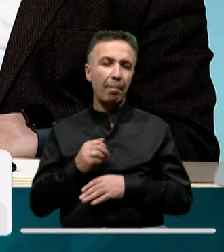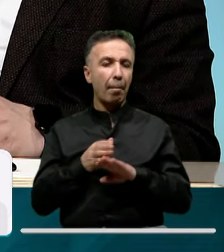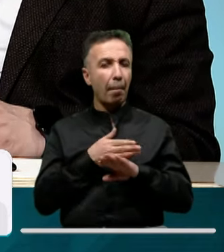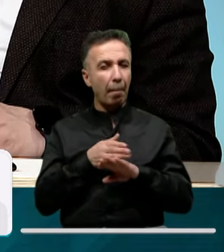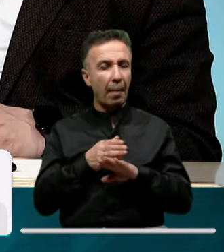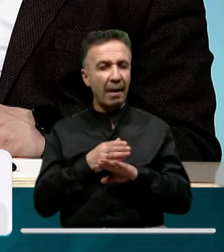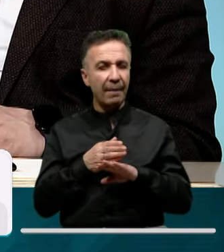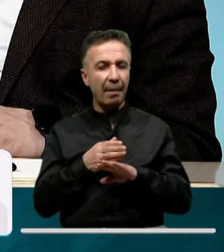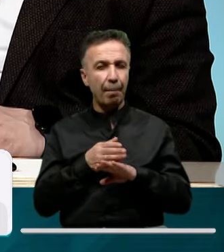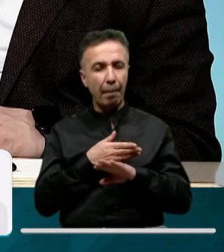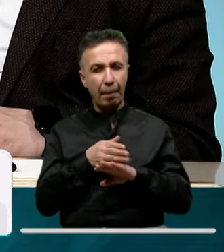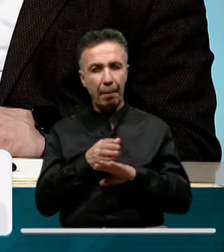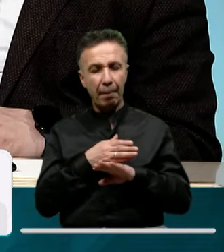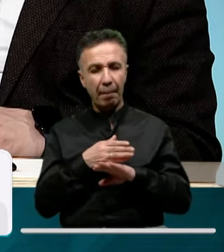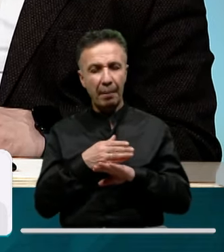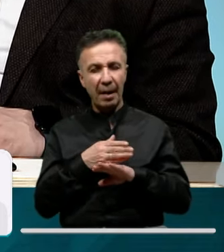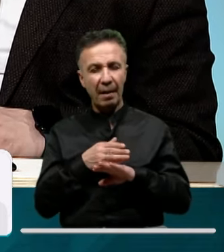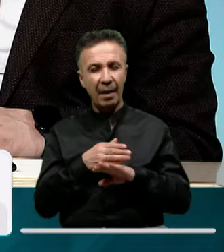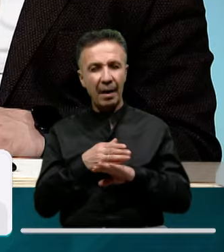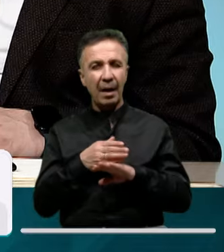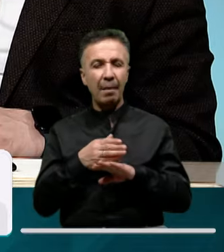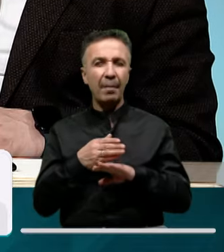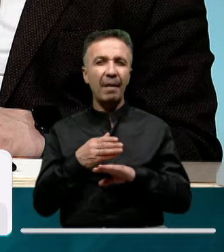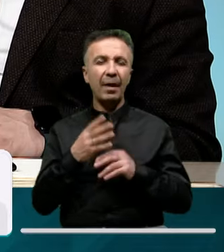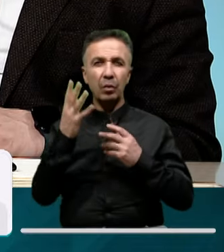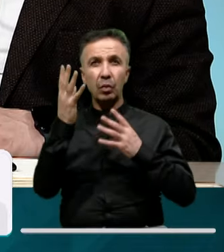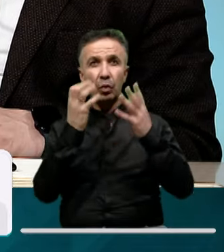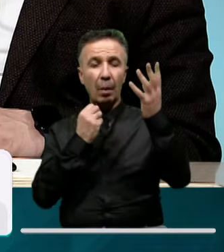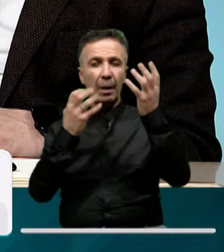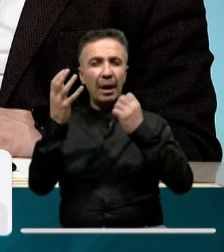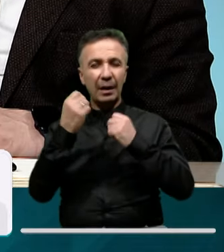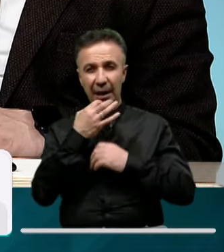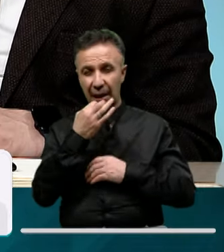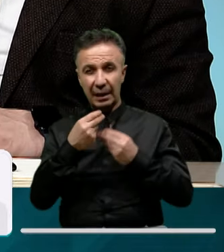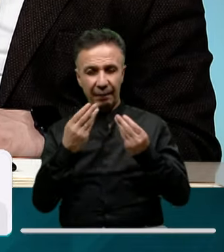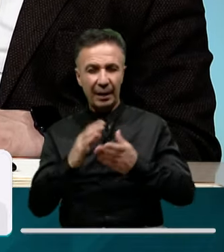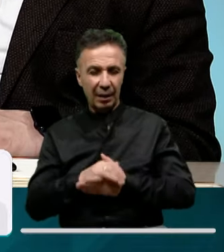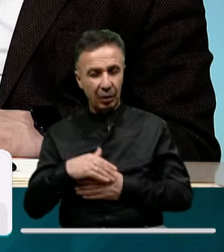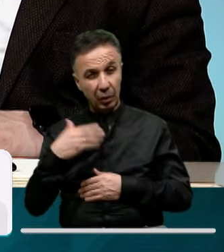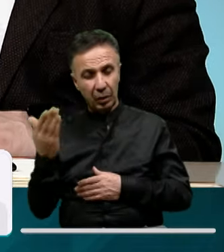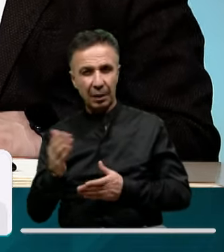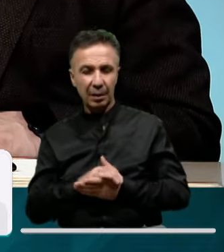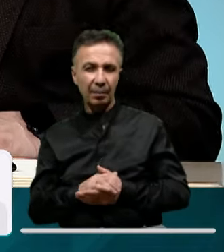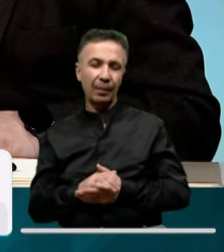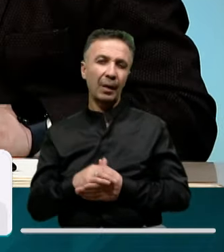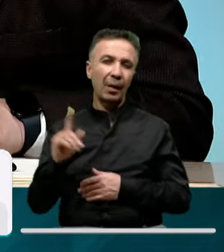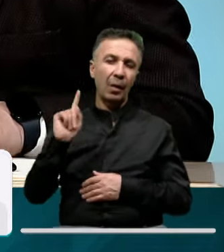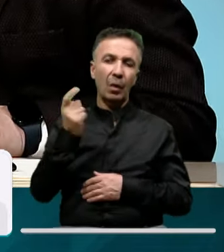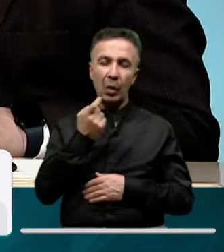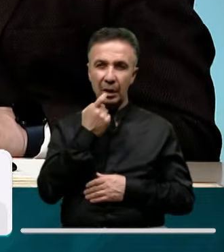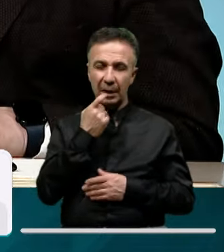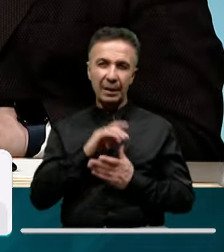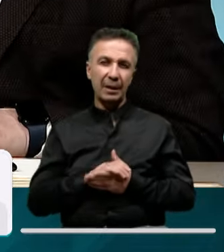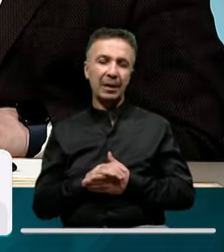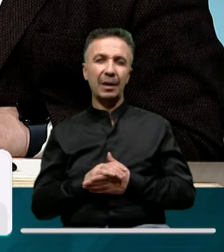ne diyeyim bahçeniz istimlak edilmiş. Meyveyi toplayana kadar size müsamaha edilir. Ama ondan sonraki süreçler. Ama burada 10 yıllık bir periyot var. Ondan